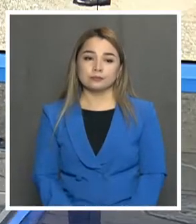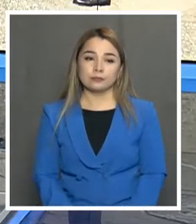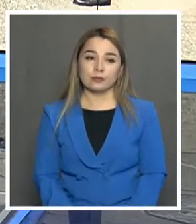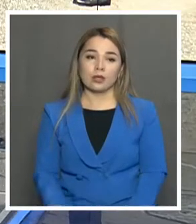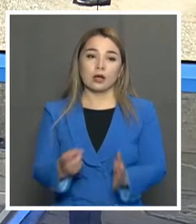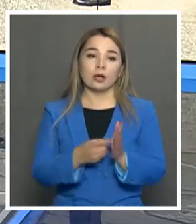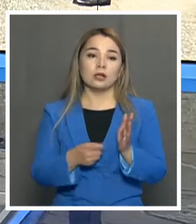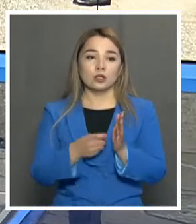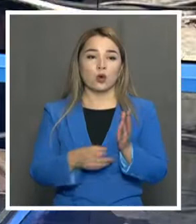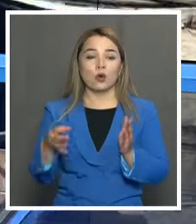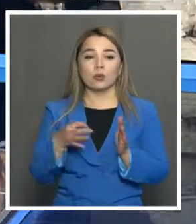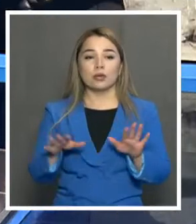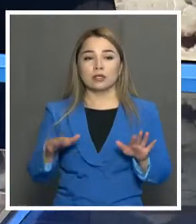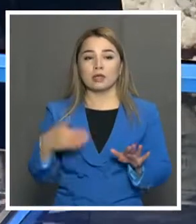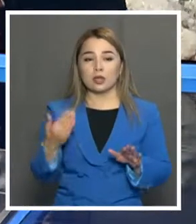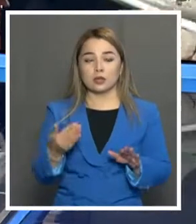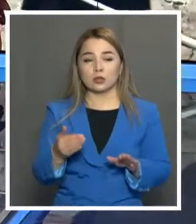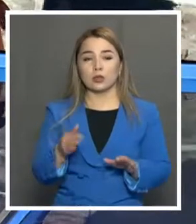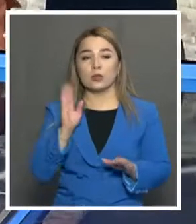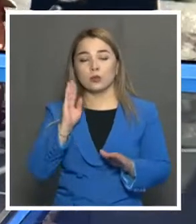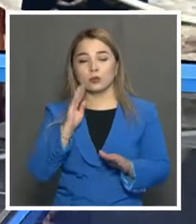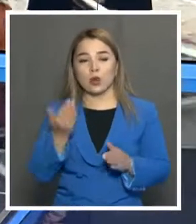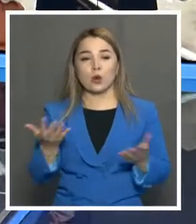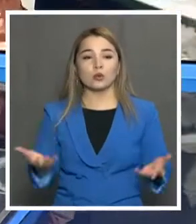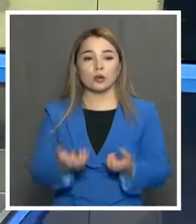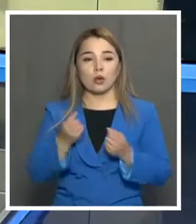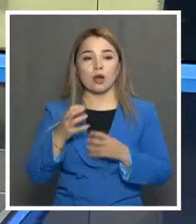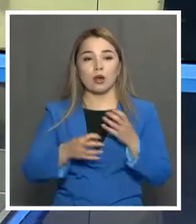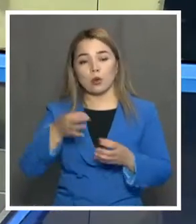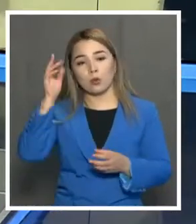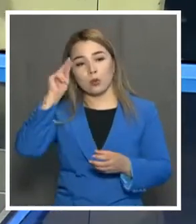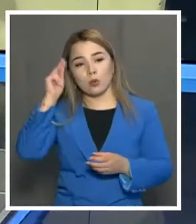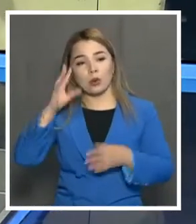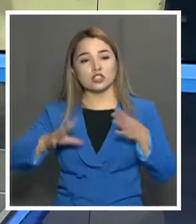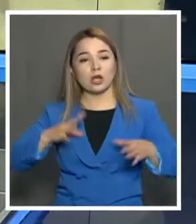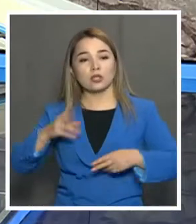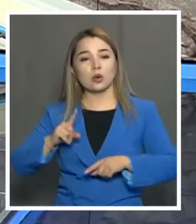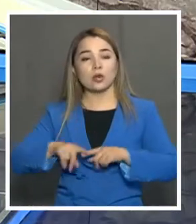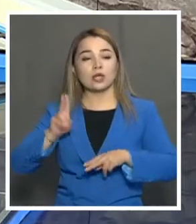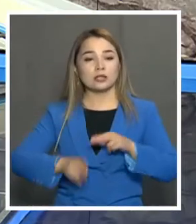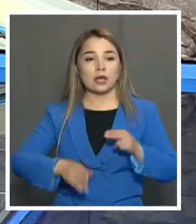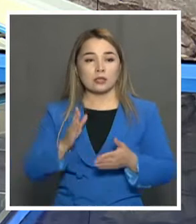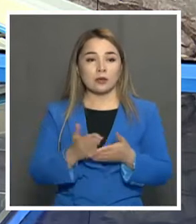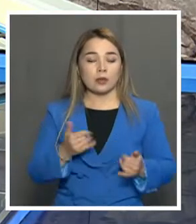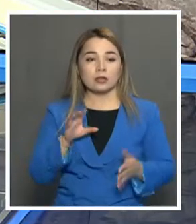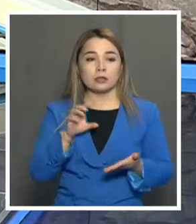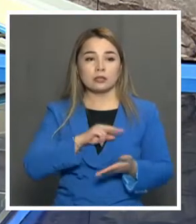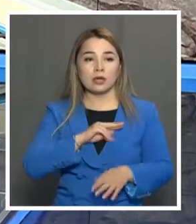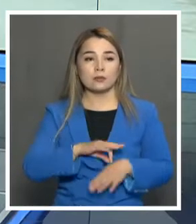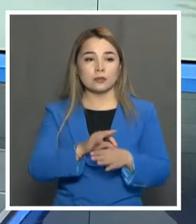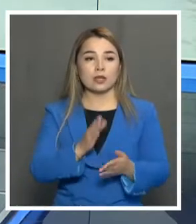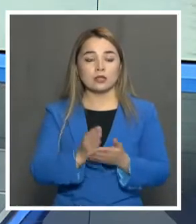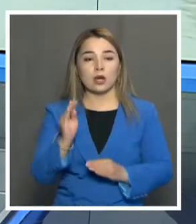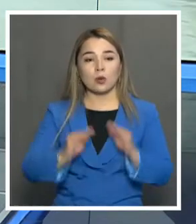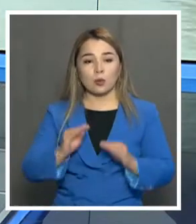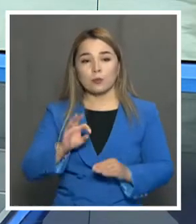Қарағанды облысының Приозерск қаласында сүңгуір құтқарушылардың алғашқы халықаралық оқу жаттығу аяқталды. Шараға қатысушылар ең соңғы құтқару жабдықтарын